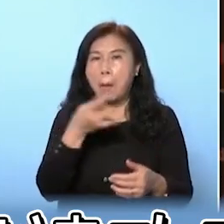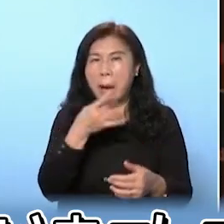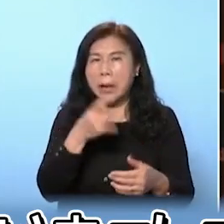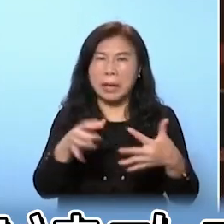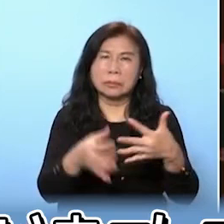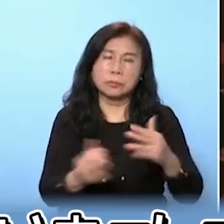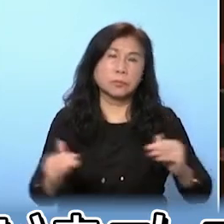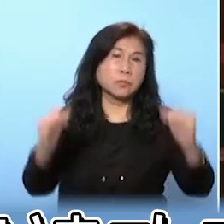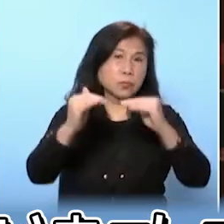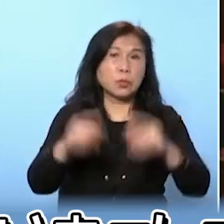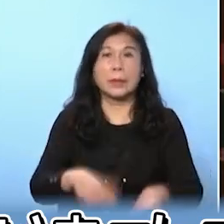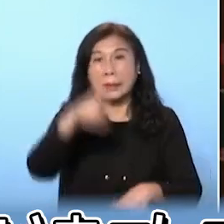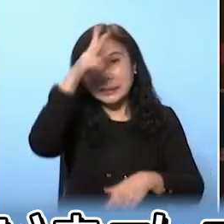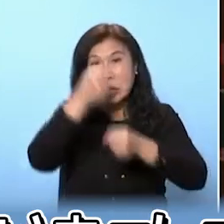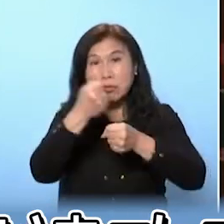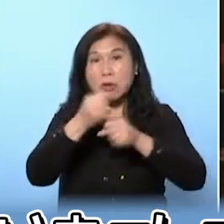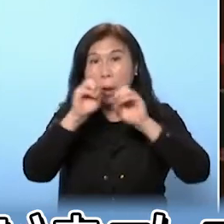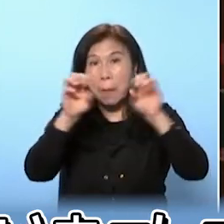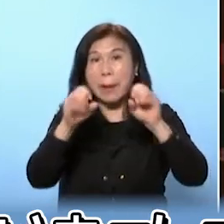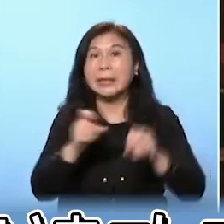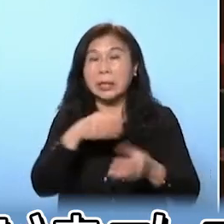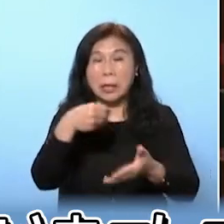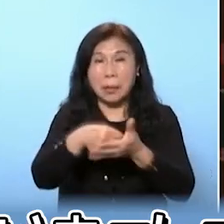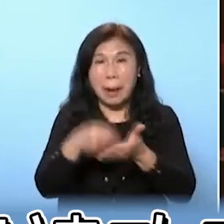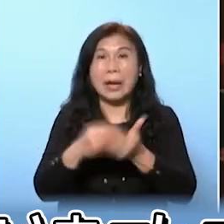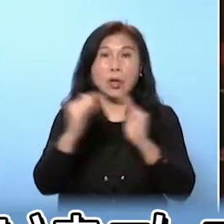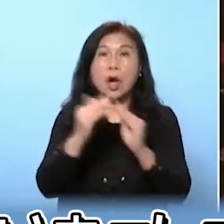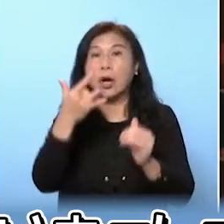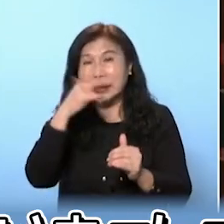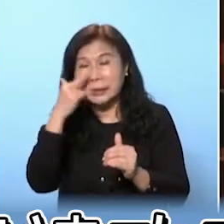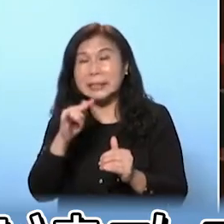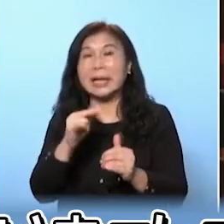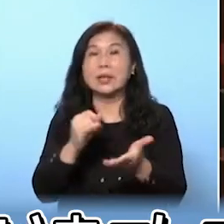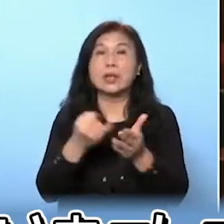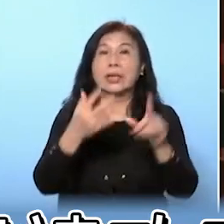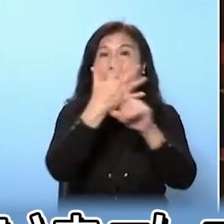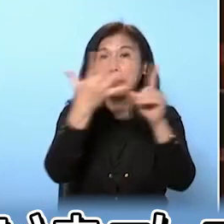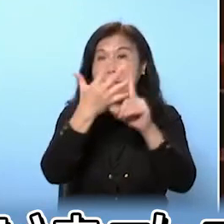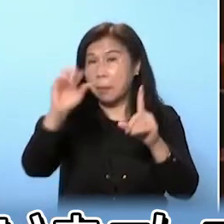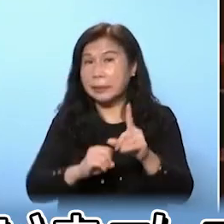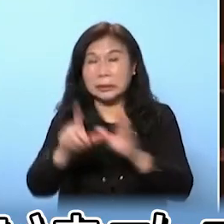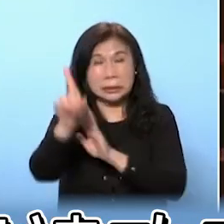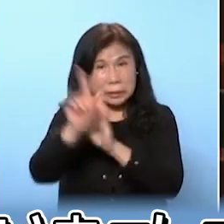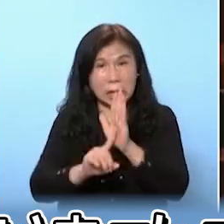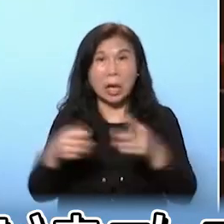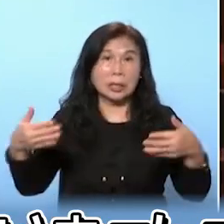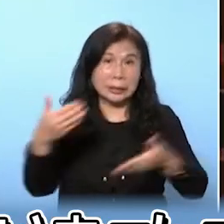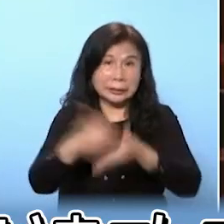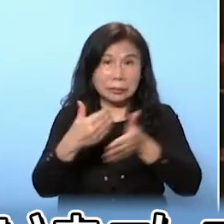并进的。雖然施政報告亦都講將買家印花稅同埋新住宅印花稅由15%下調